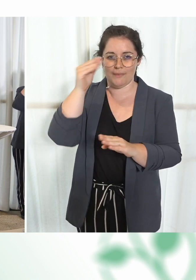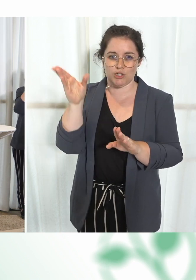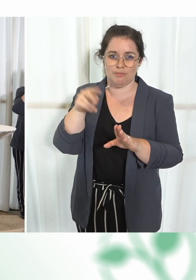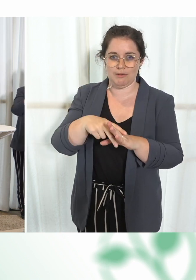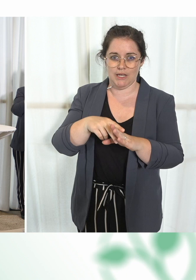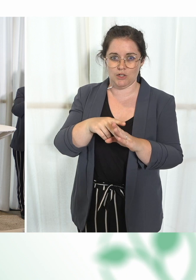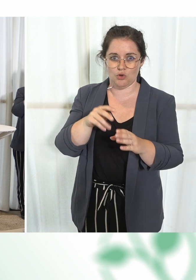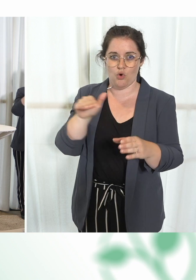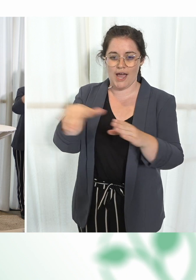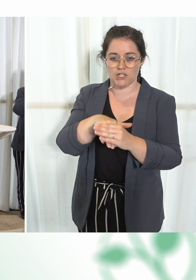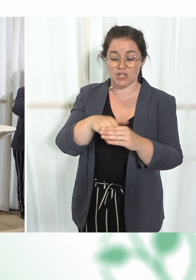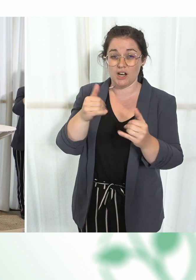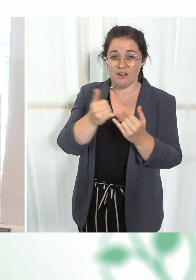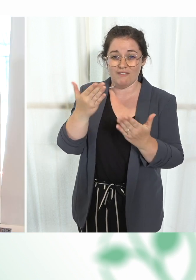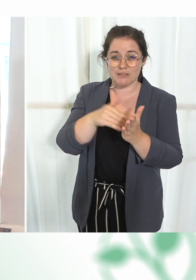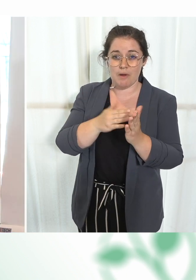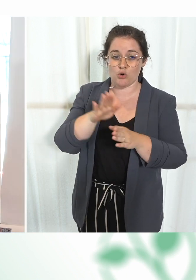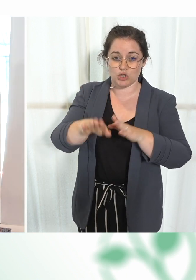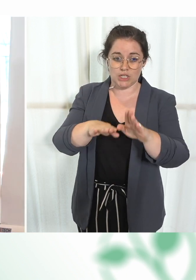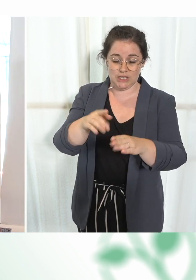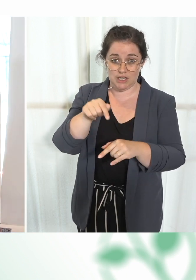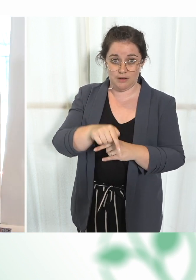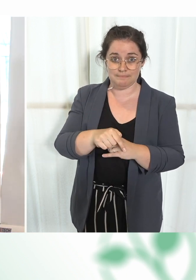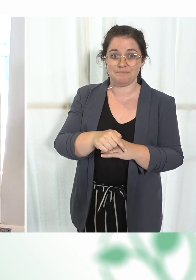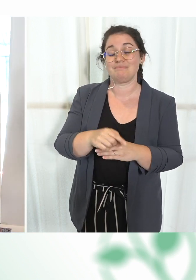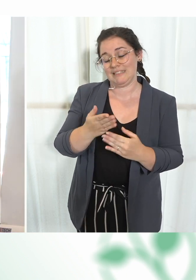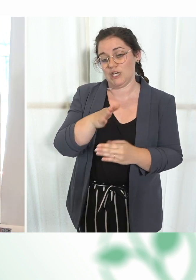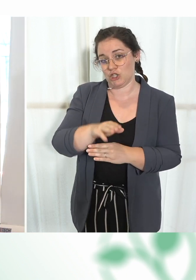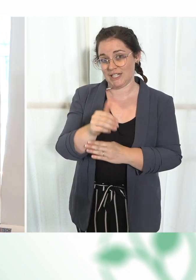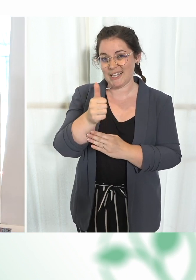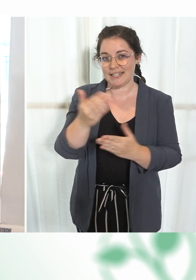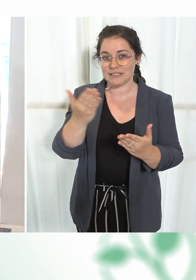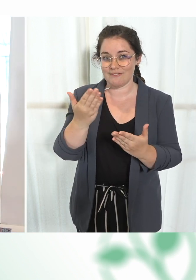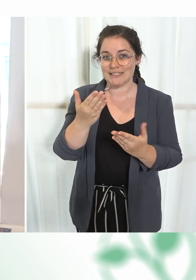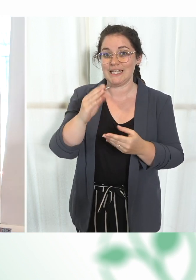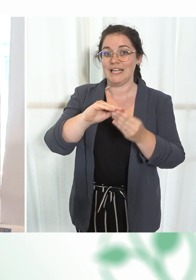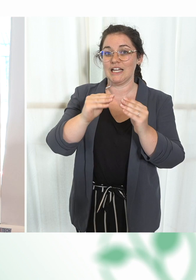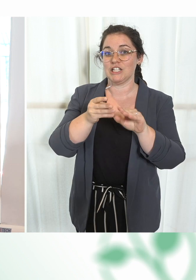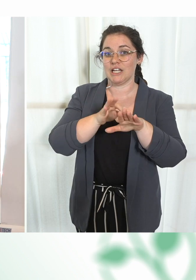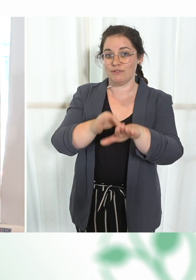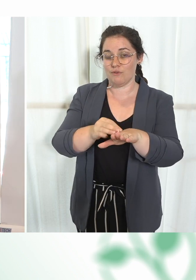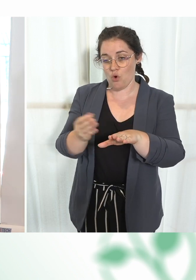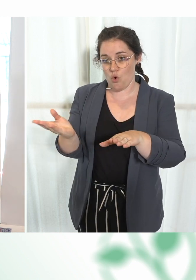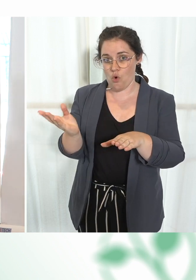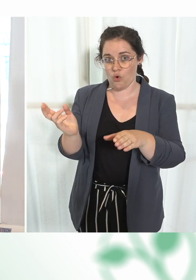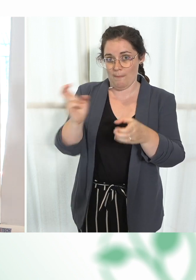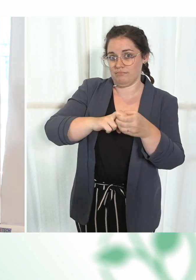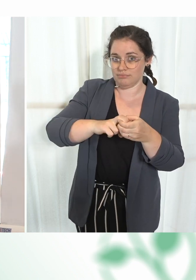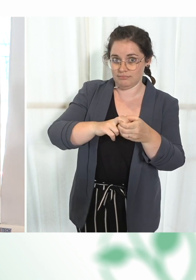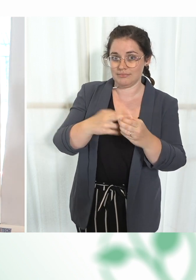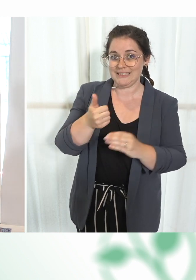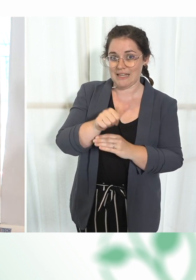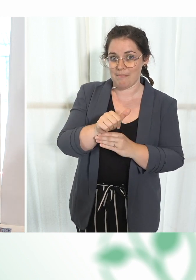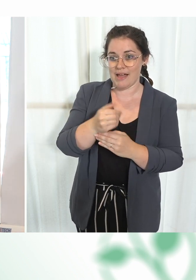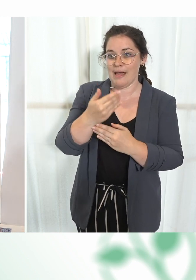die man dann setzen muss, damit das funktioniert? Also ich glaube, Schritt 1 ist natürlich, dass man die Geschäftsführung an Bord holt. Die ist meistens